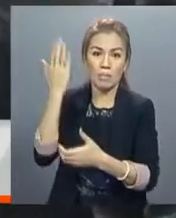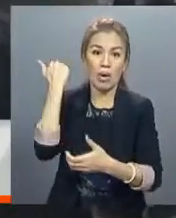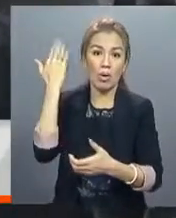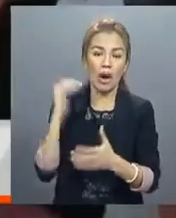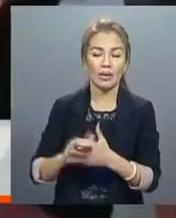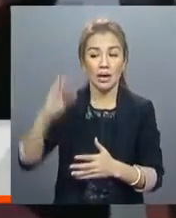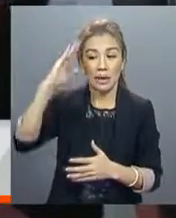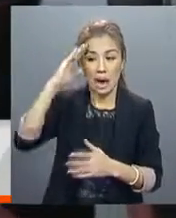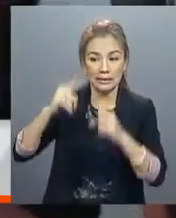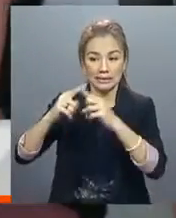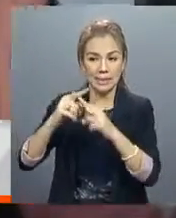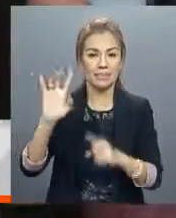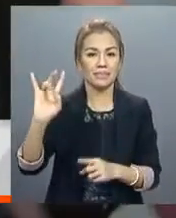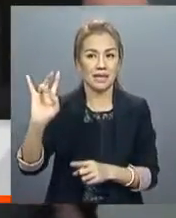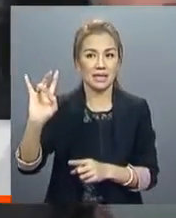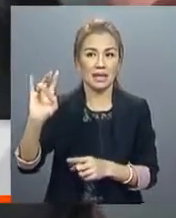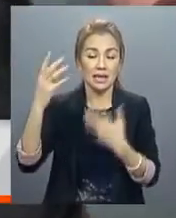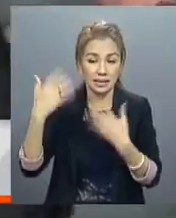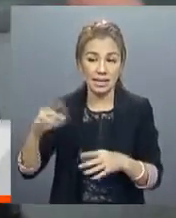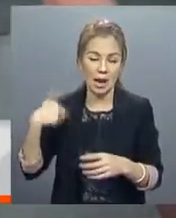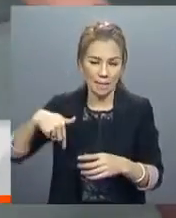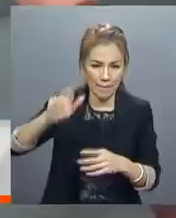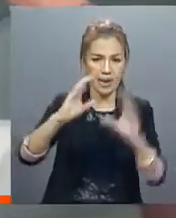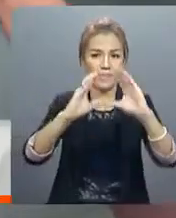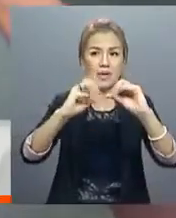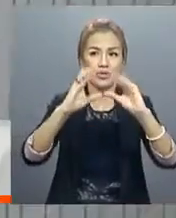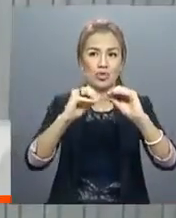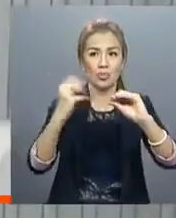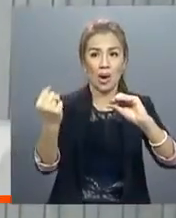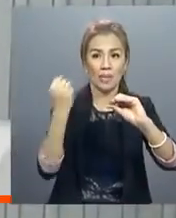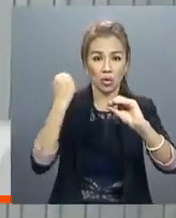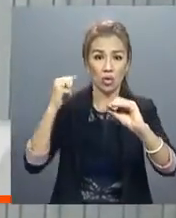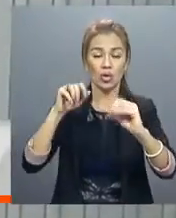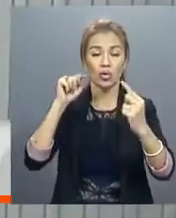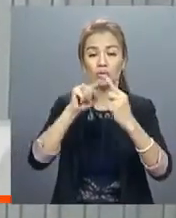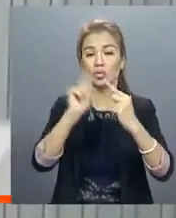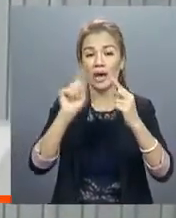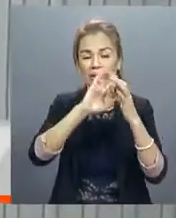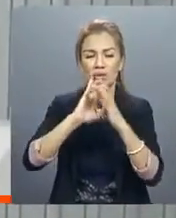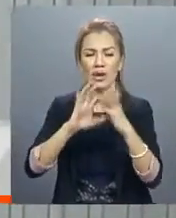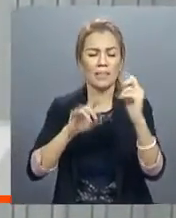บาดเจ็บ7นายจากนั้นเดินทางไปประชุมร่วมกับฝ่ายความมั่นคงที่อำเภอเจาะไอร้อง